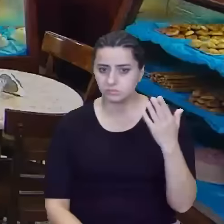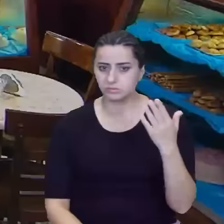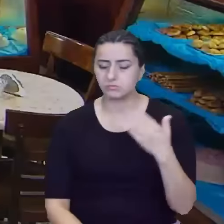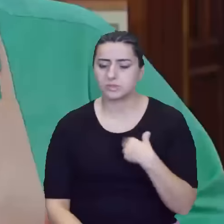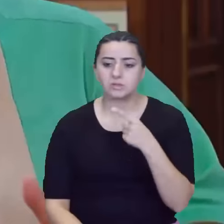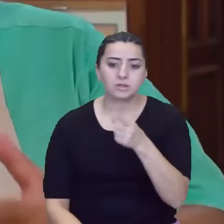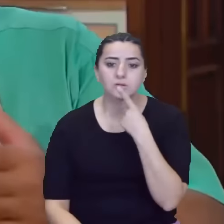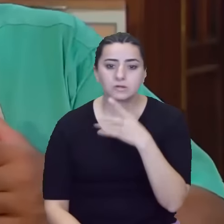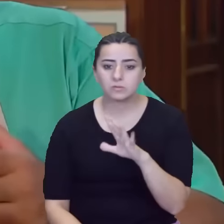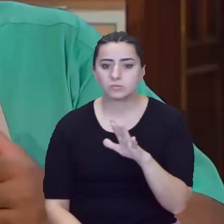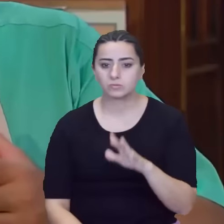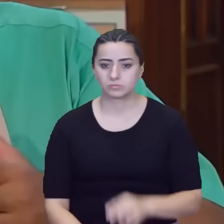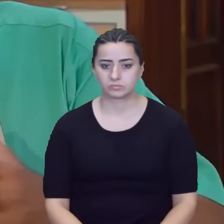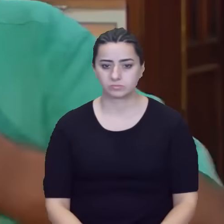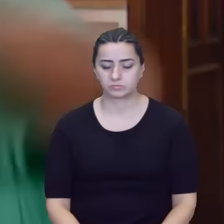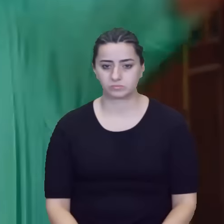sana demiyor mu?